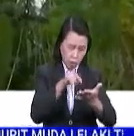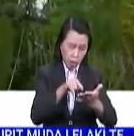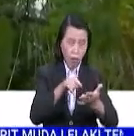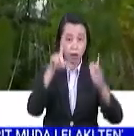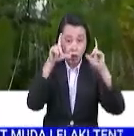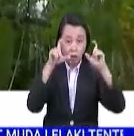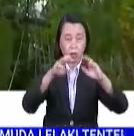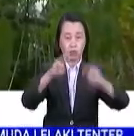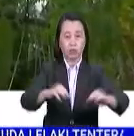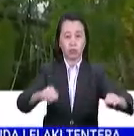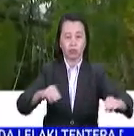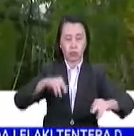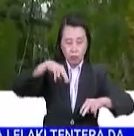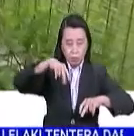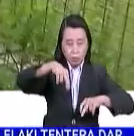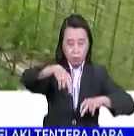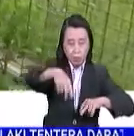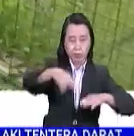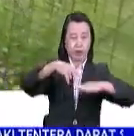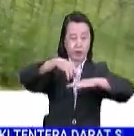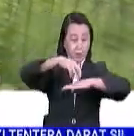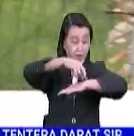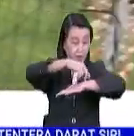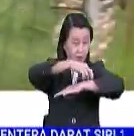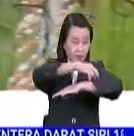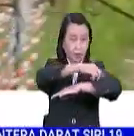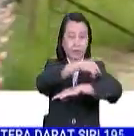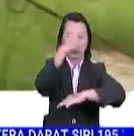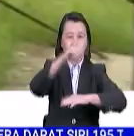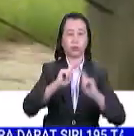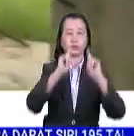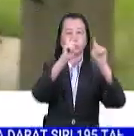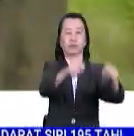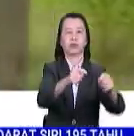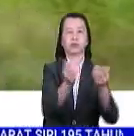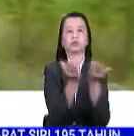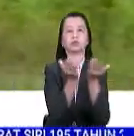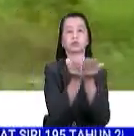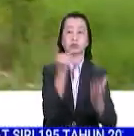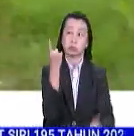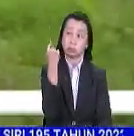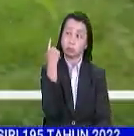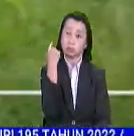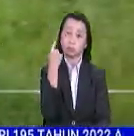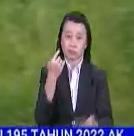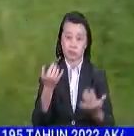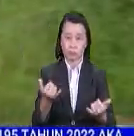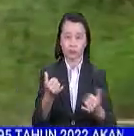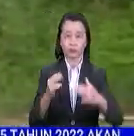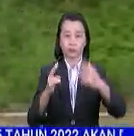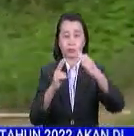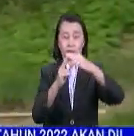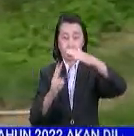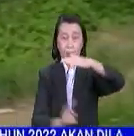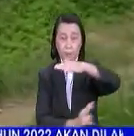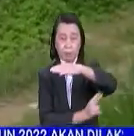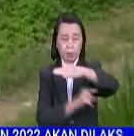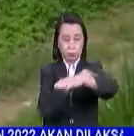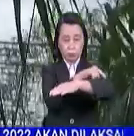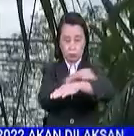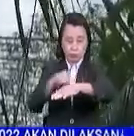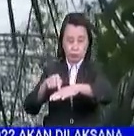foto pelajar sedang meniti jambatan berkenaan untuk ke sekolah baru-baru ini. Jambatan gantung sepanjang